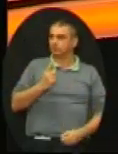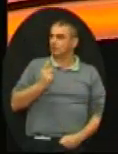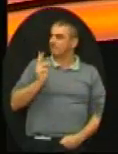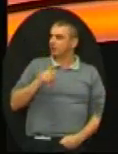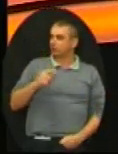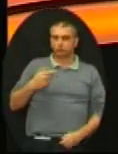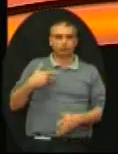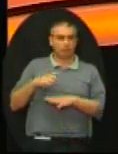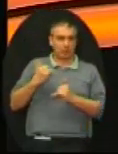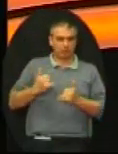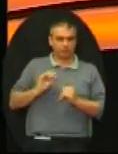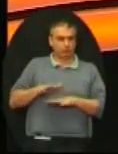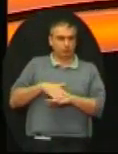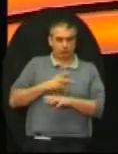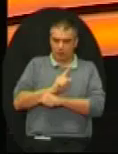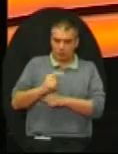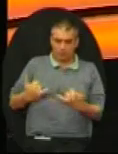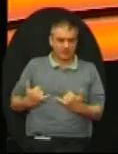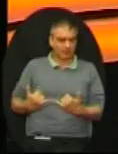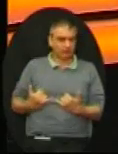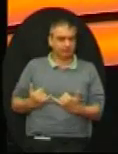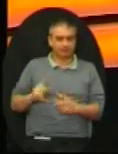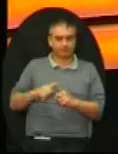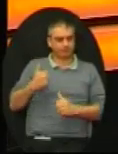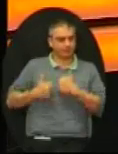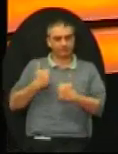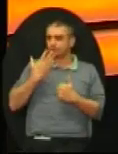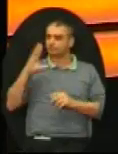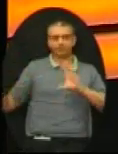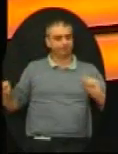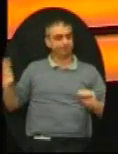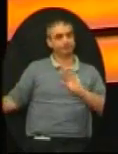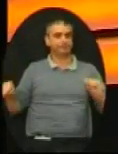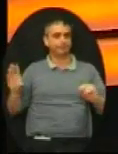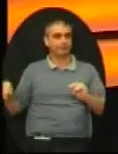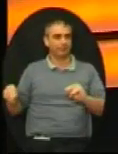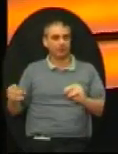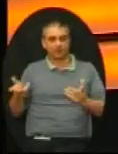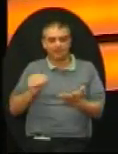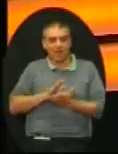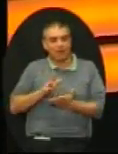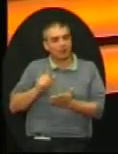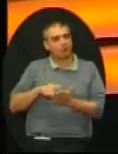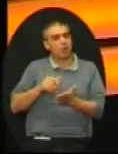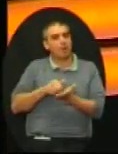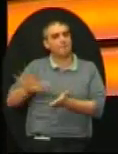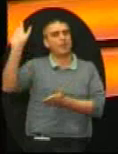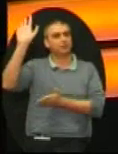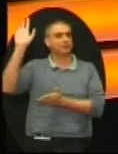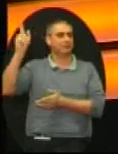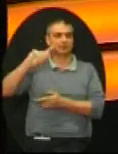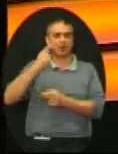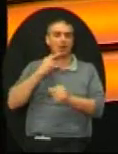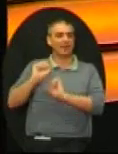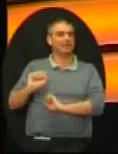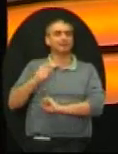איזו תחושה, בטח עכשיו בתקופה הזאת של תחרות סתימת הפיות, וההוצאה מחוץ ללגיטימציה